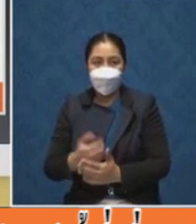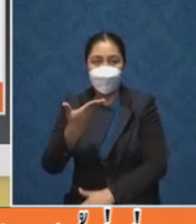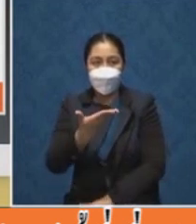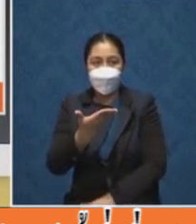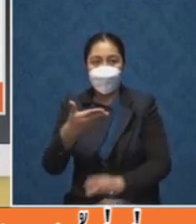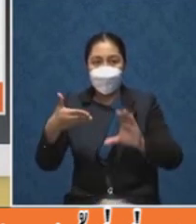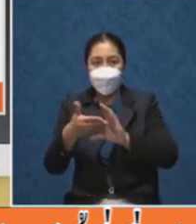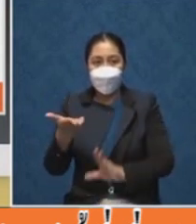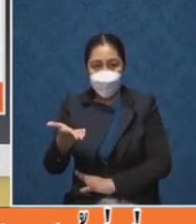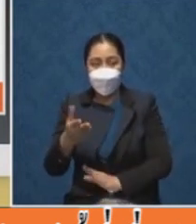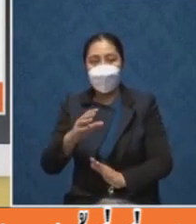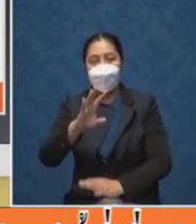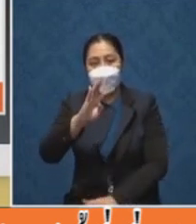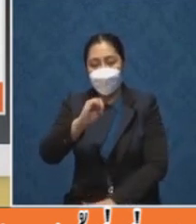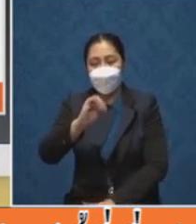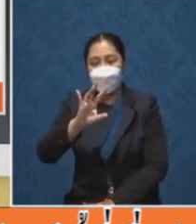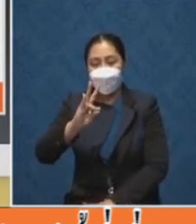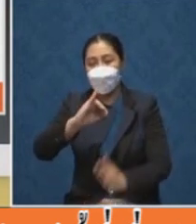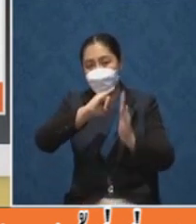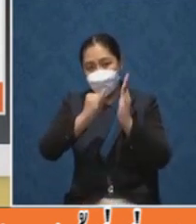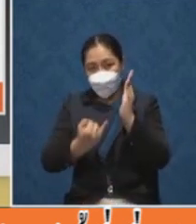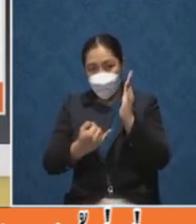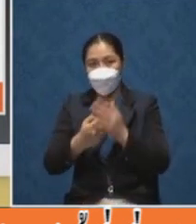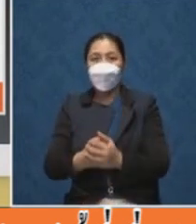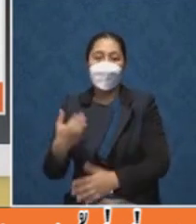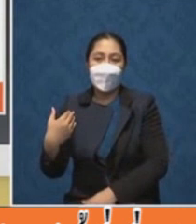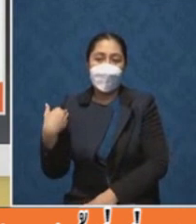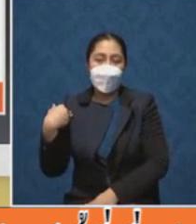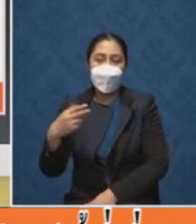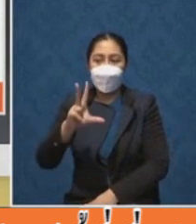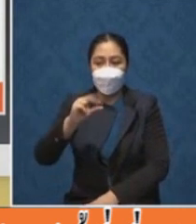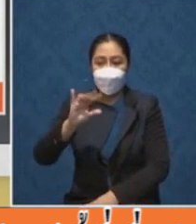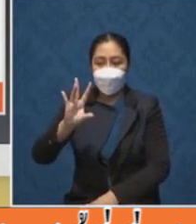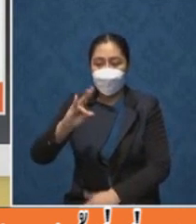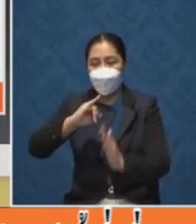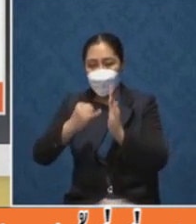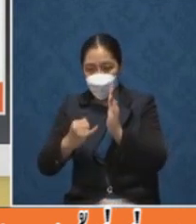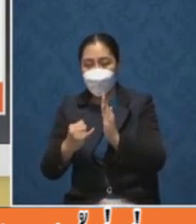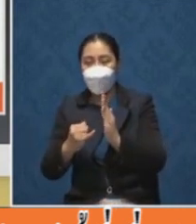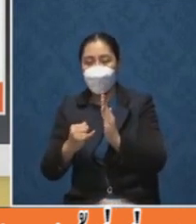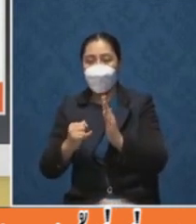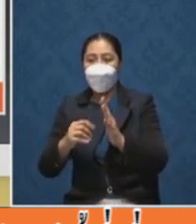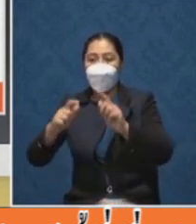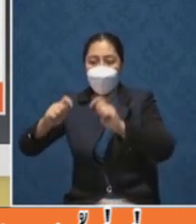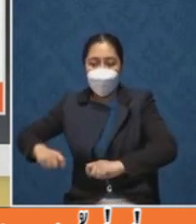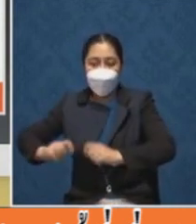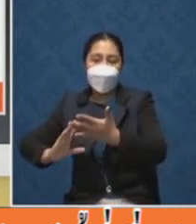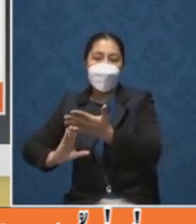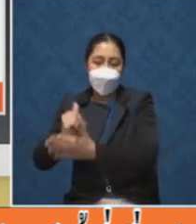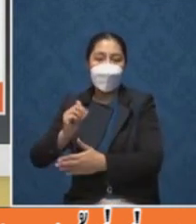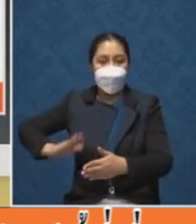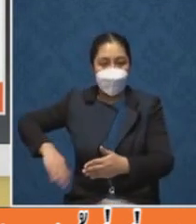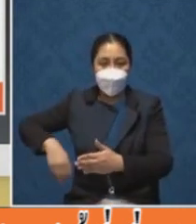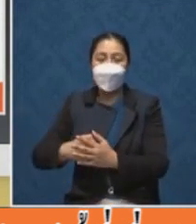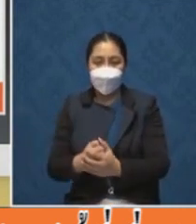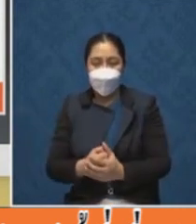แค่47จังหวัดแรกนะคะอีก30จังหวัดที่เหลือเนี่ยก็คือเพิ่งจะอนุมัติตามหลังนะคะถ้าเรายังจำกัน